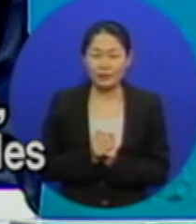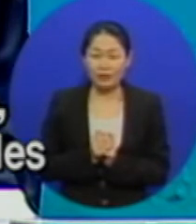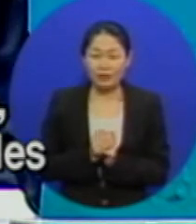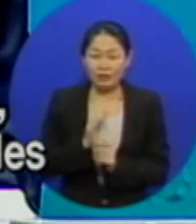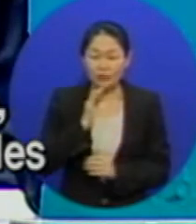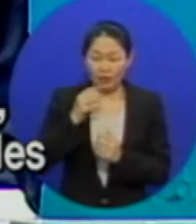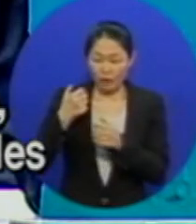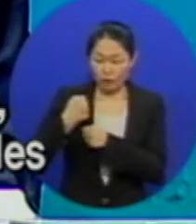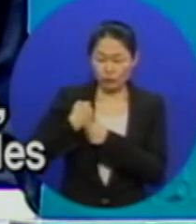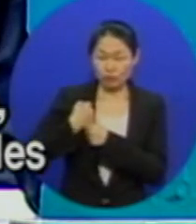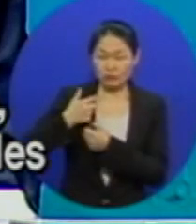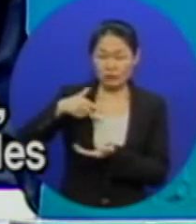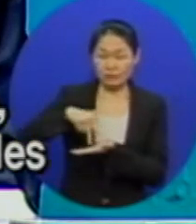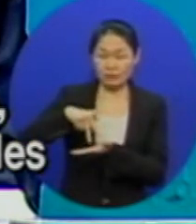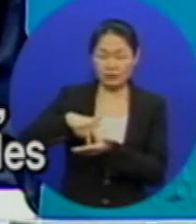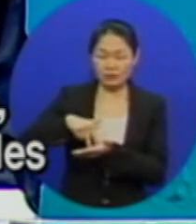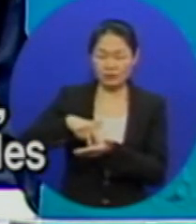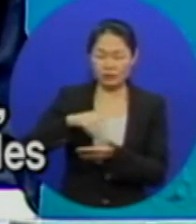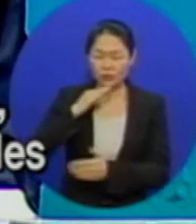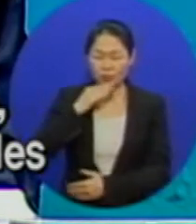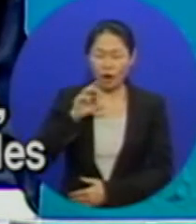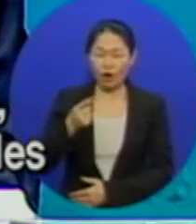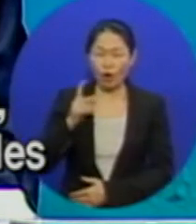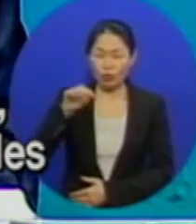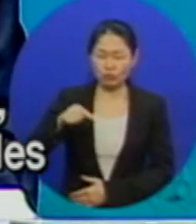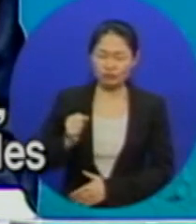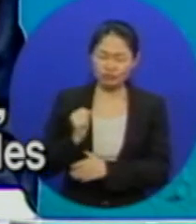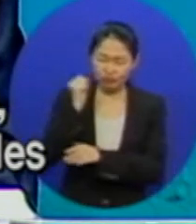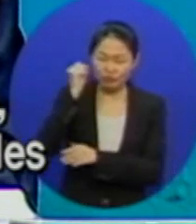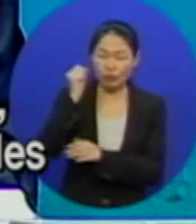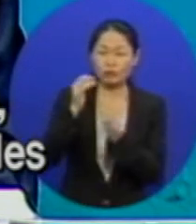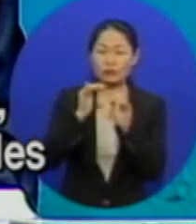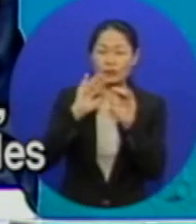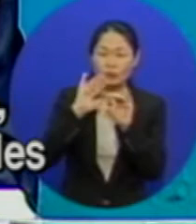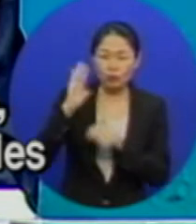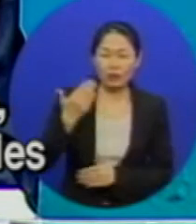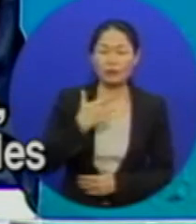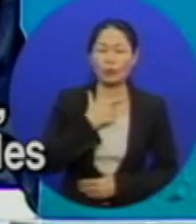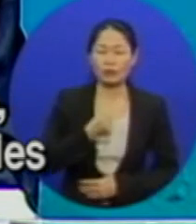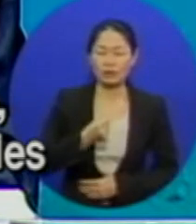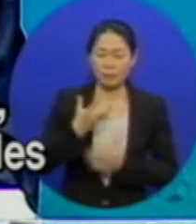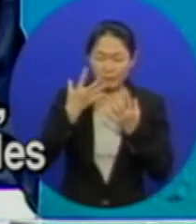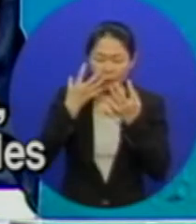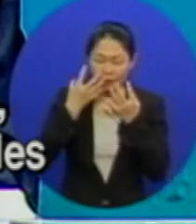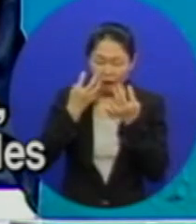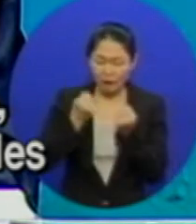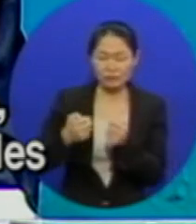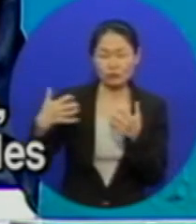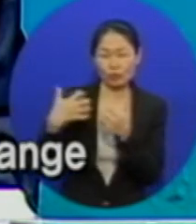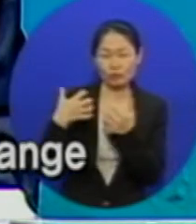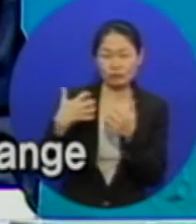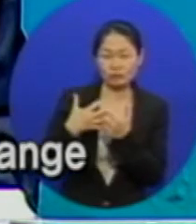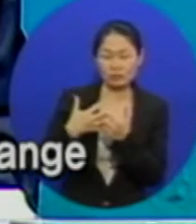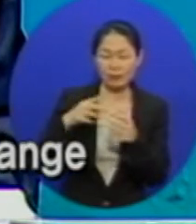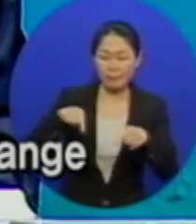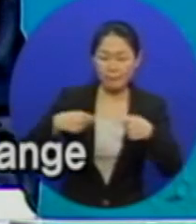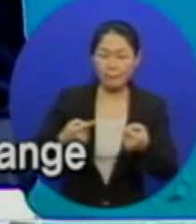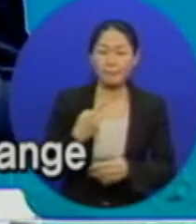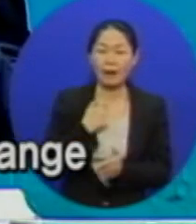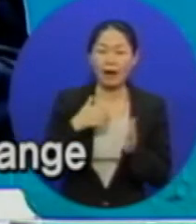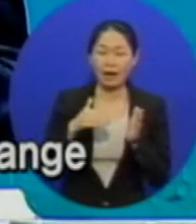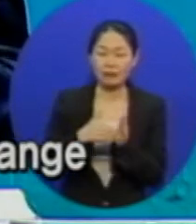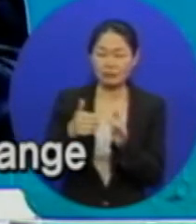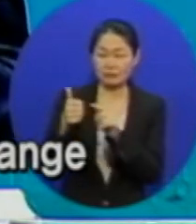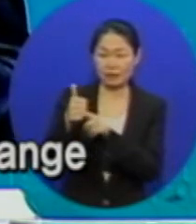아 군인으로서 영웅 되기를 보냈고 그리고 수 없는 전투를 참가했던 아이